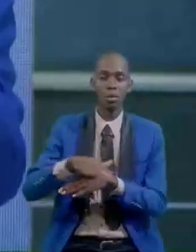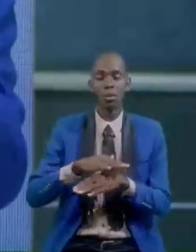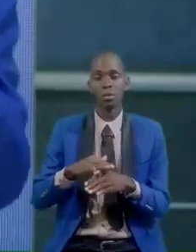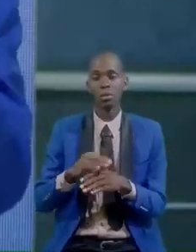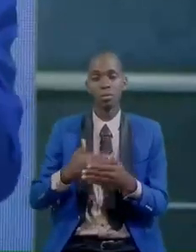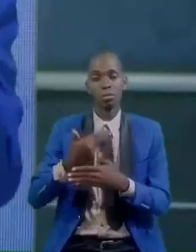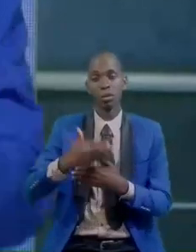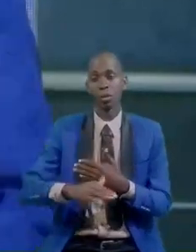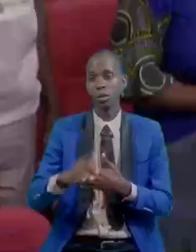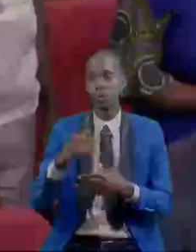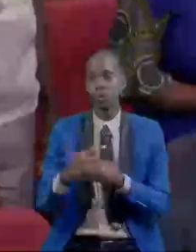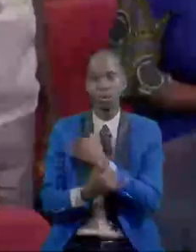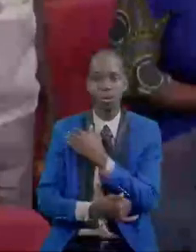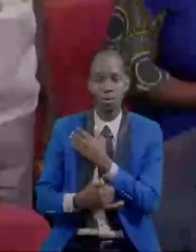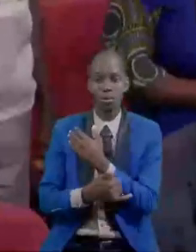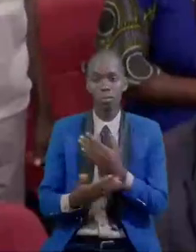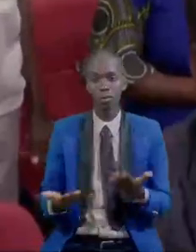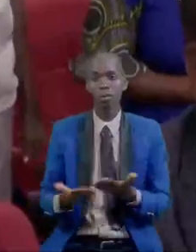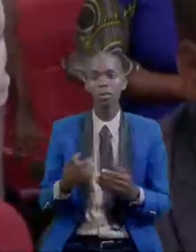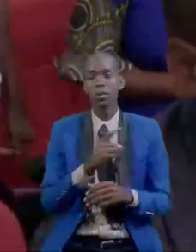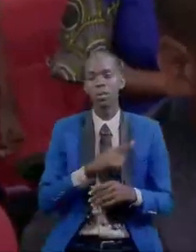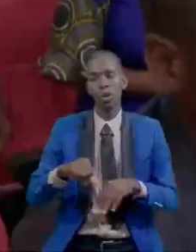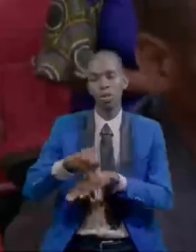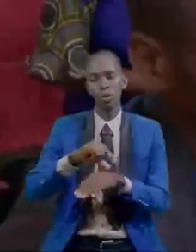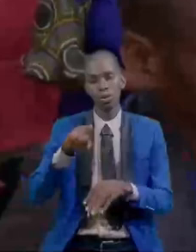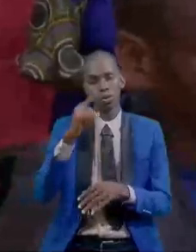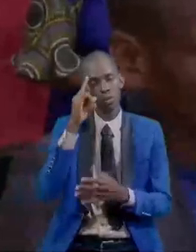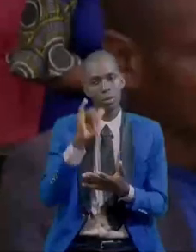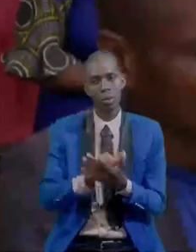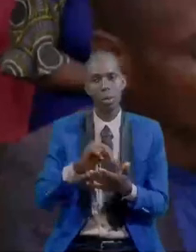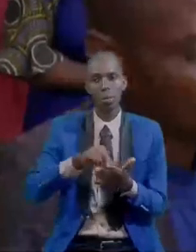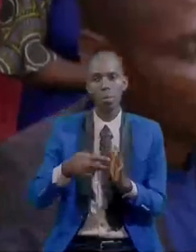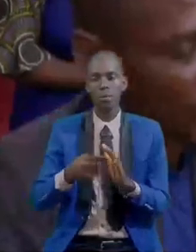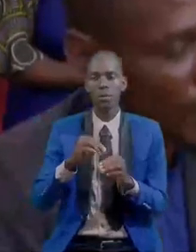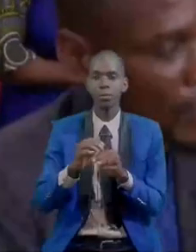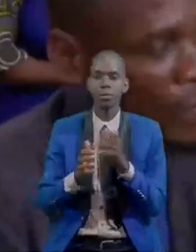continent. Le Seigneur t'oint pour cela.